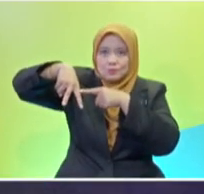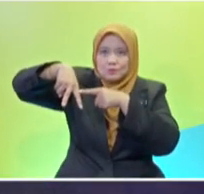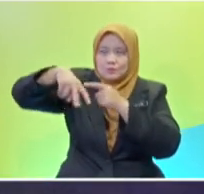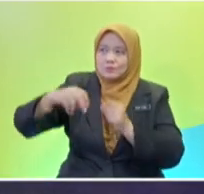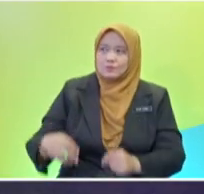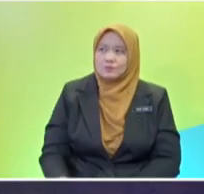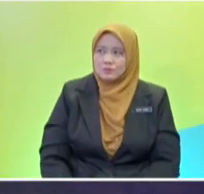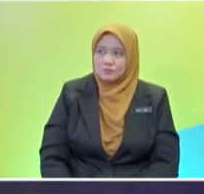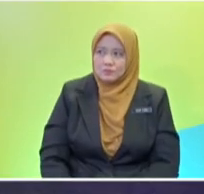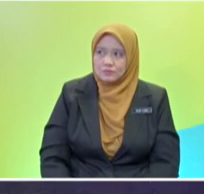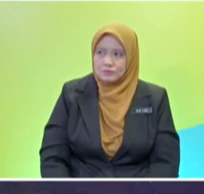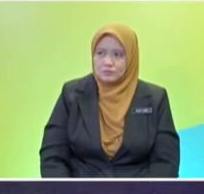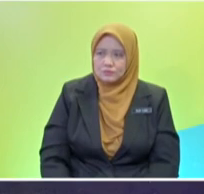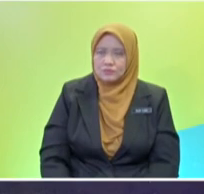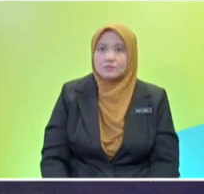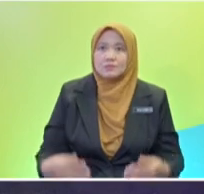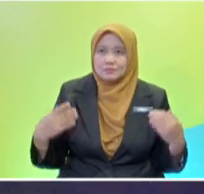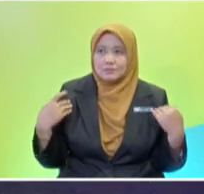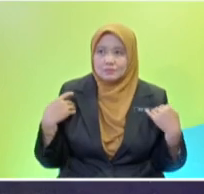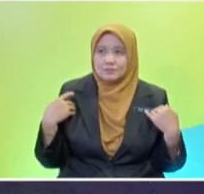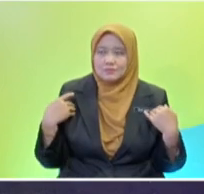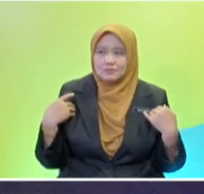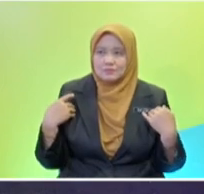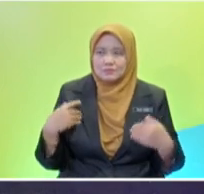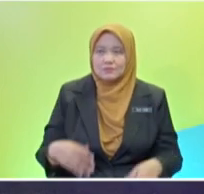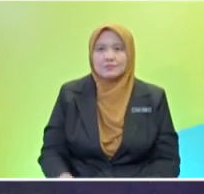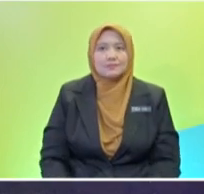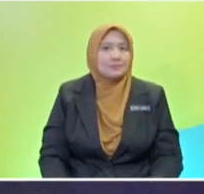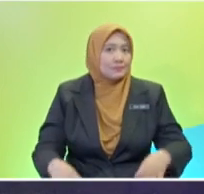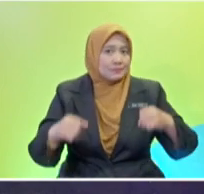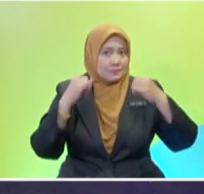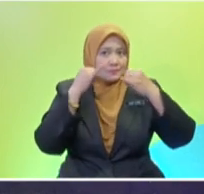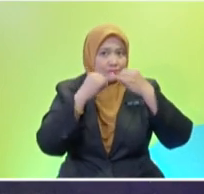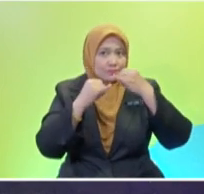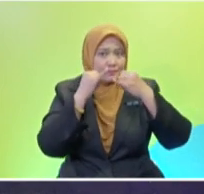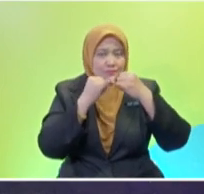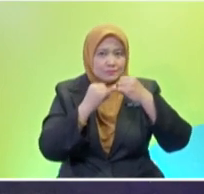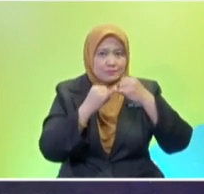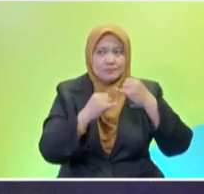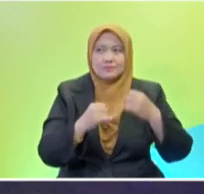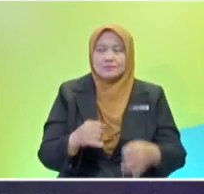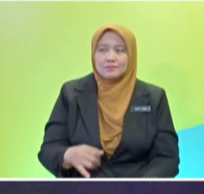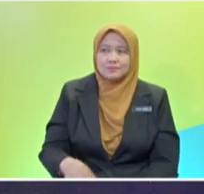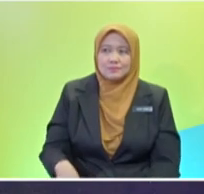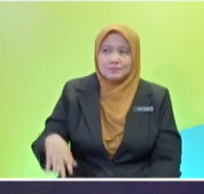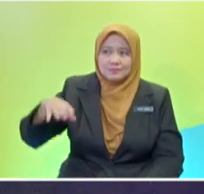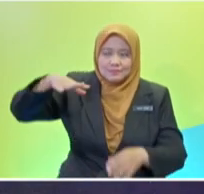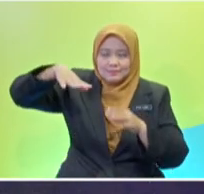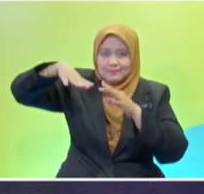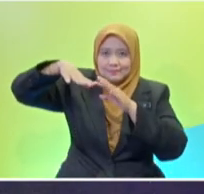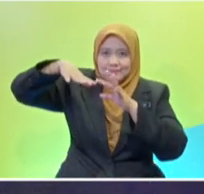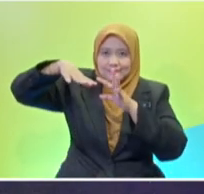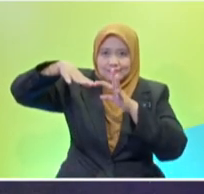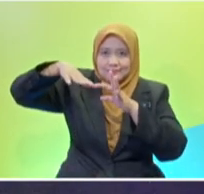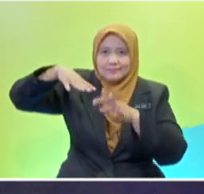maksud saya Ada jari jari kita ada kaki yang ujung itu kan itu juga ada